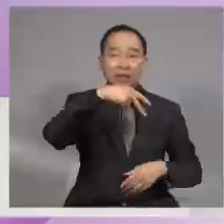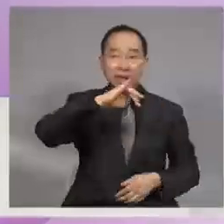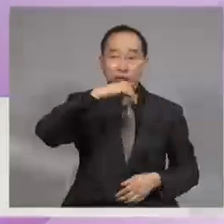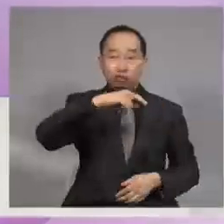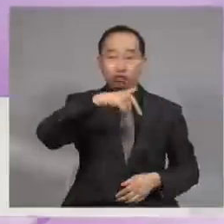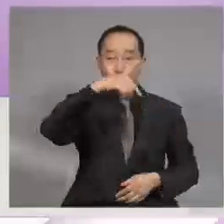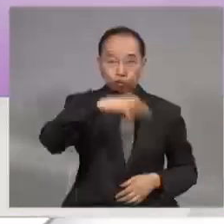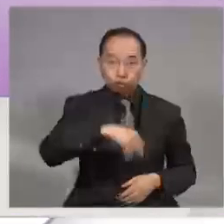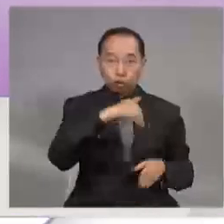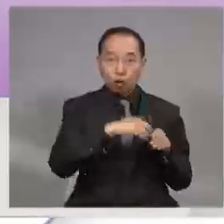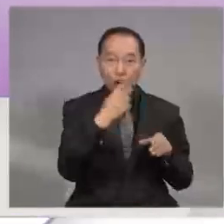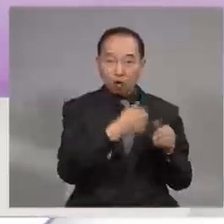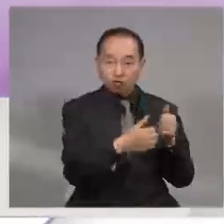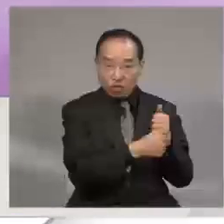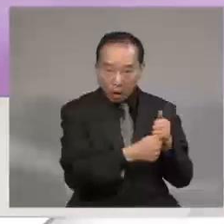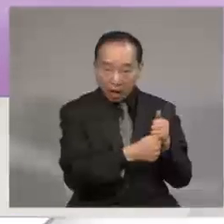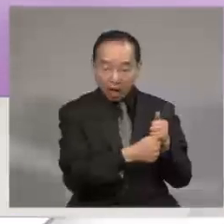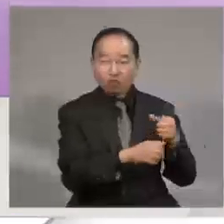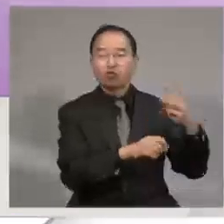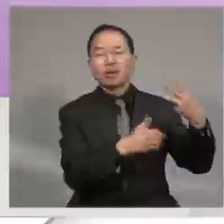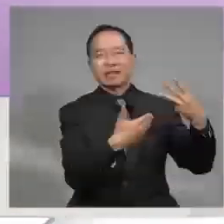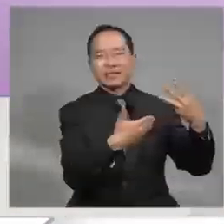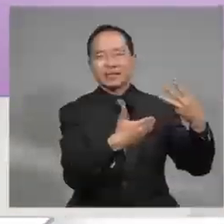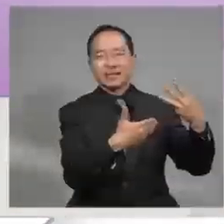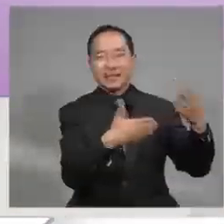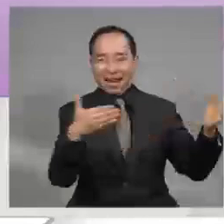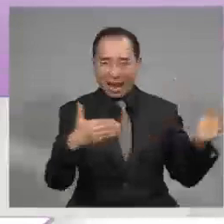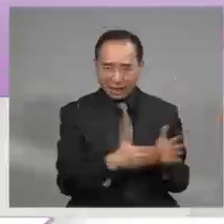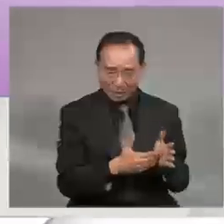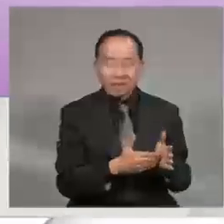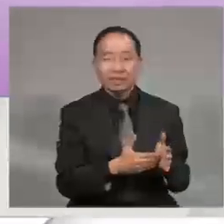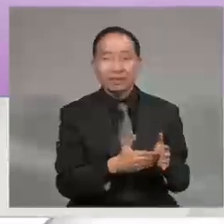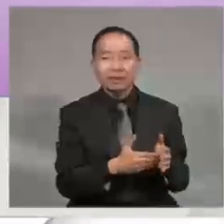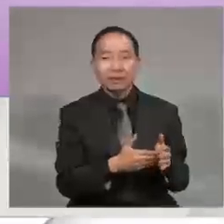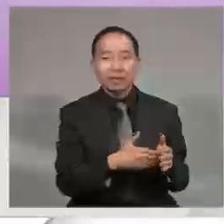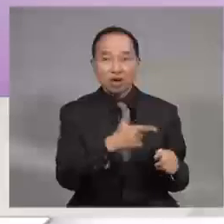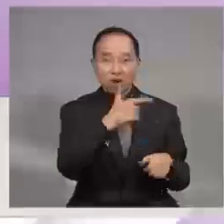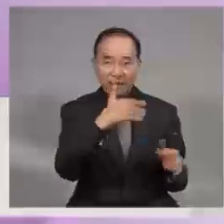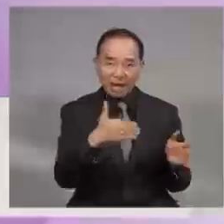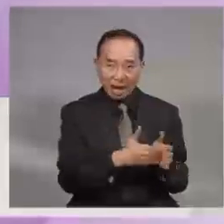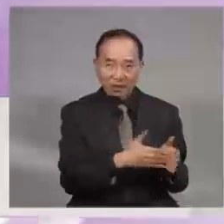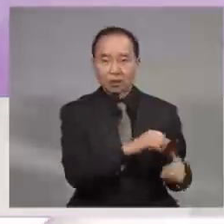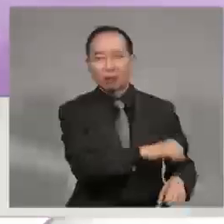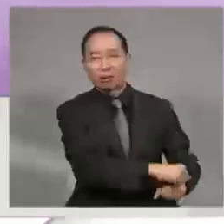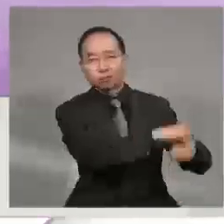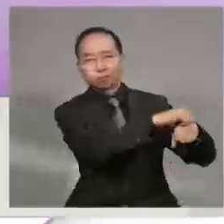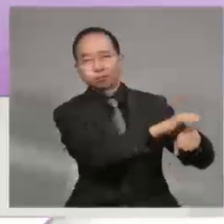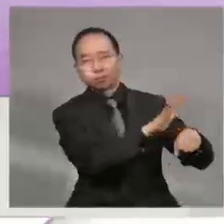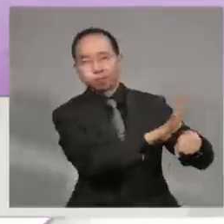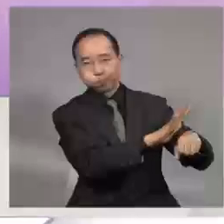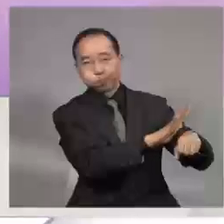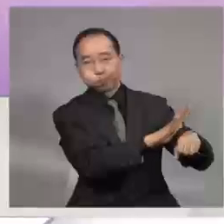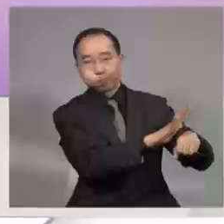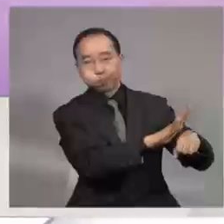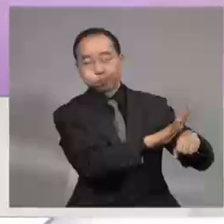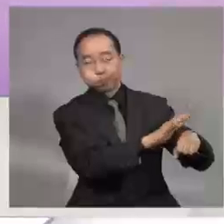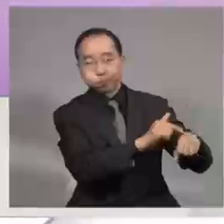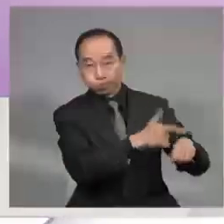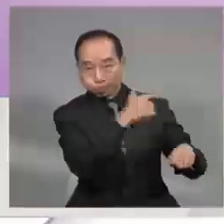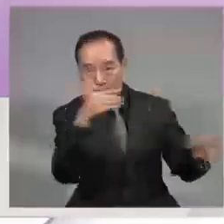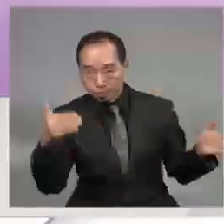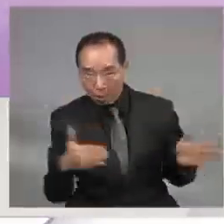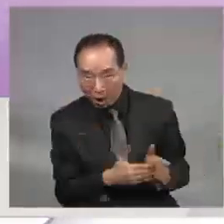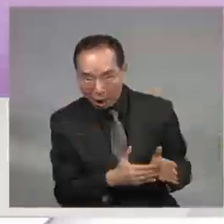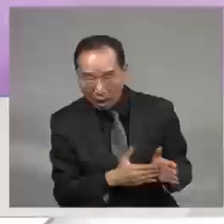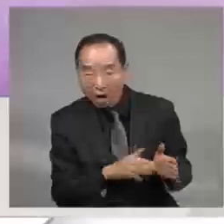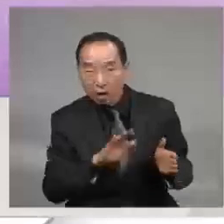투표함도 마찬가지로 이렇게 보관을 하게 될 텐데 선거일 투표 마감 시각 이후에 그 모든 투표함을 개표소로 이송을 해서 그곳에서